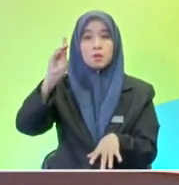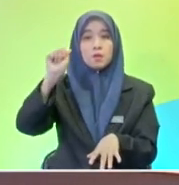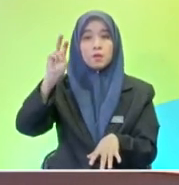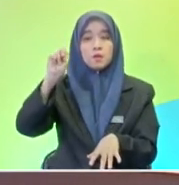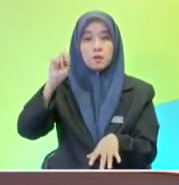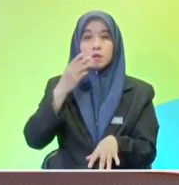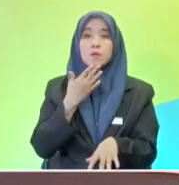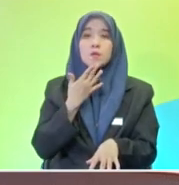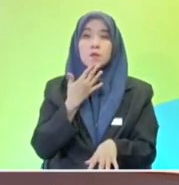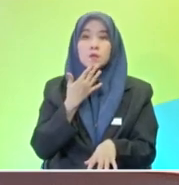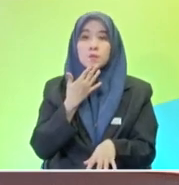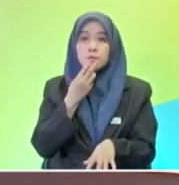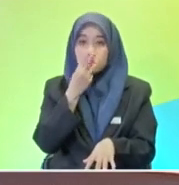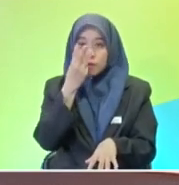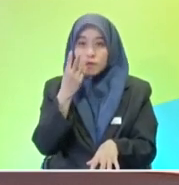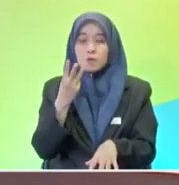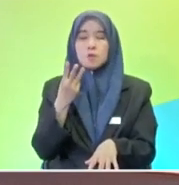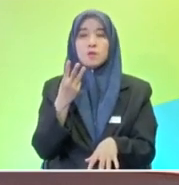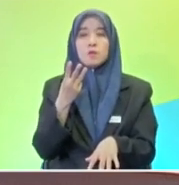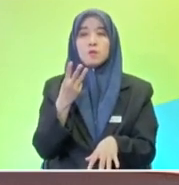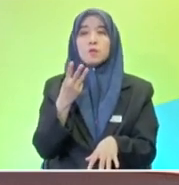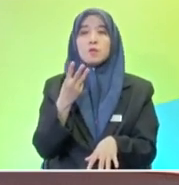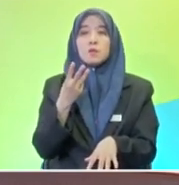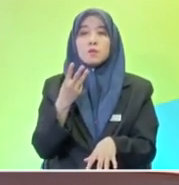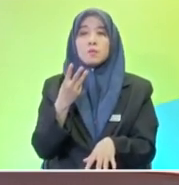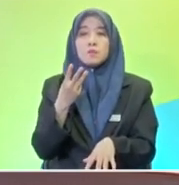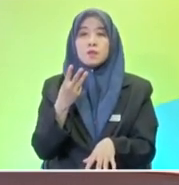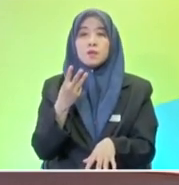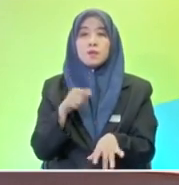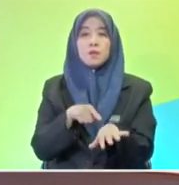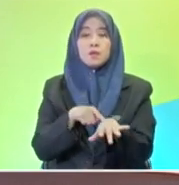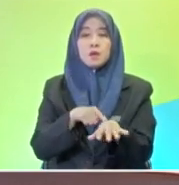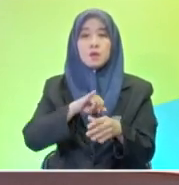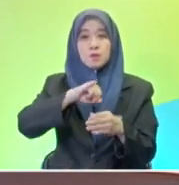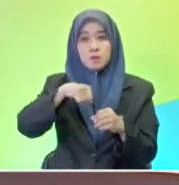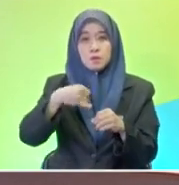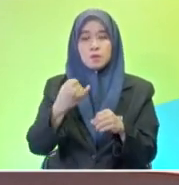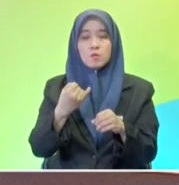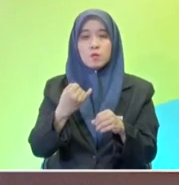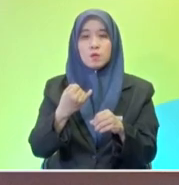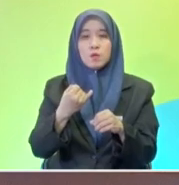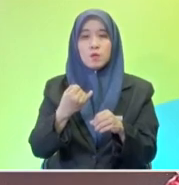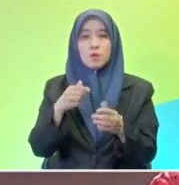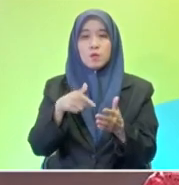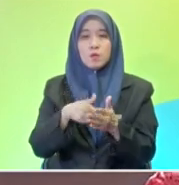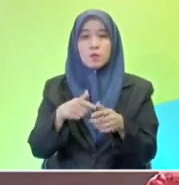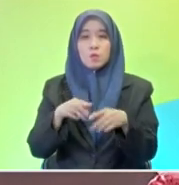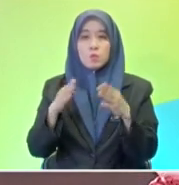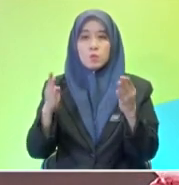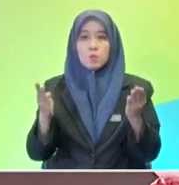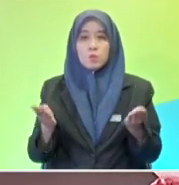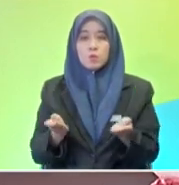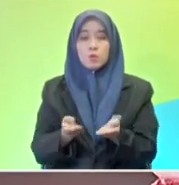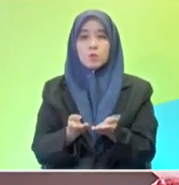dia kan baru dia wangi Dan ini daun daun J jambambu bentuk dia lebih Bu bujur sikit